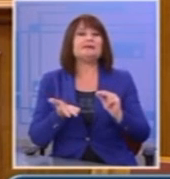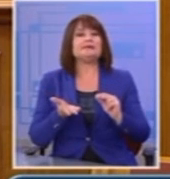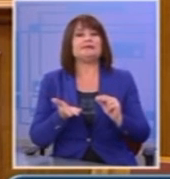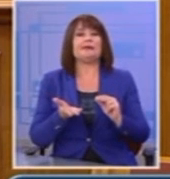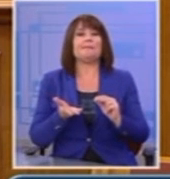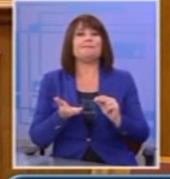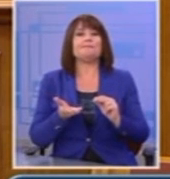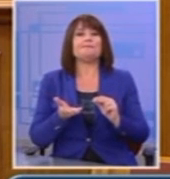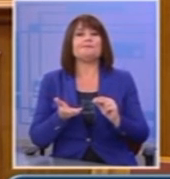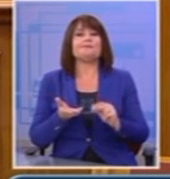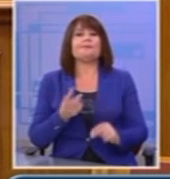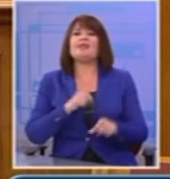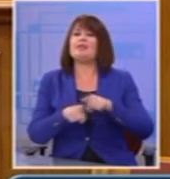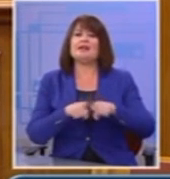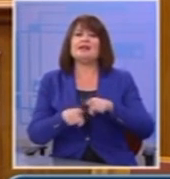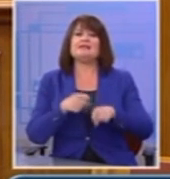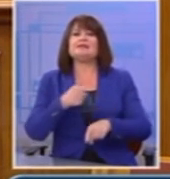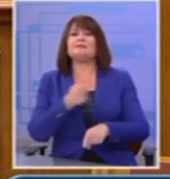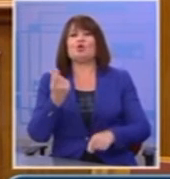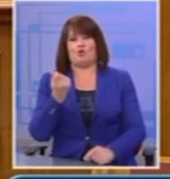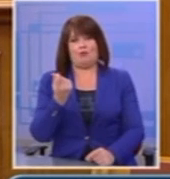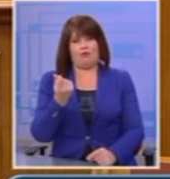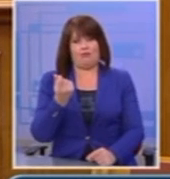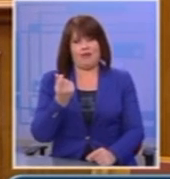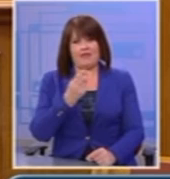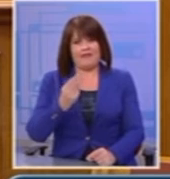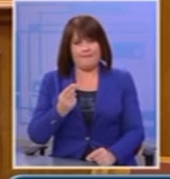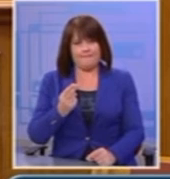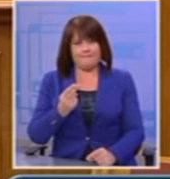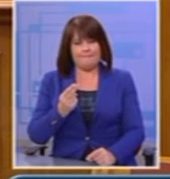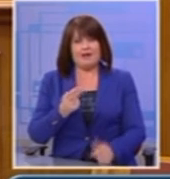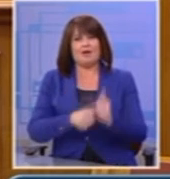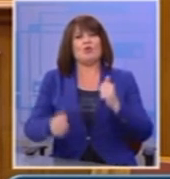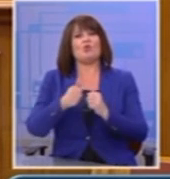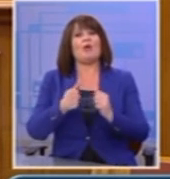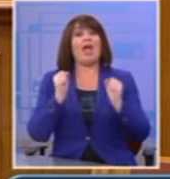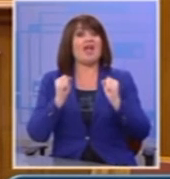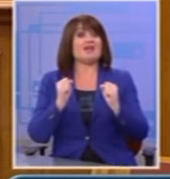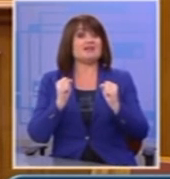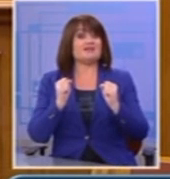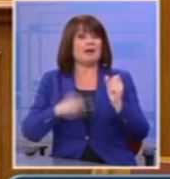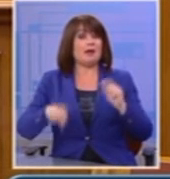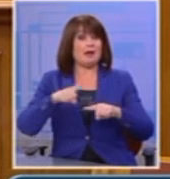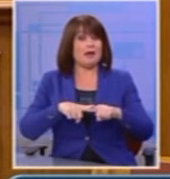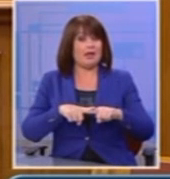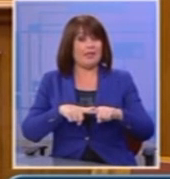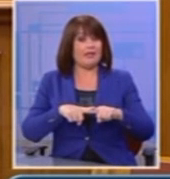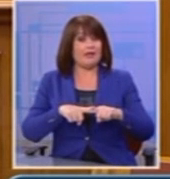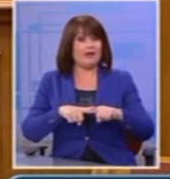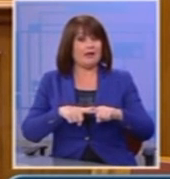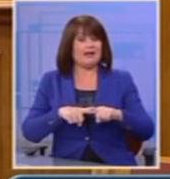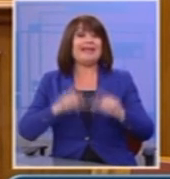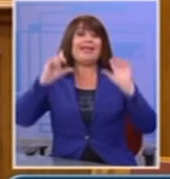βουλευτές, δεν αφορά απλά την οικονομία. Αφορά πρωτίστως την ασφάλεια της χώρας και την ίδια μας